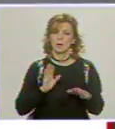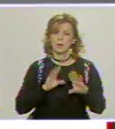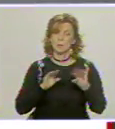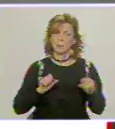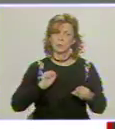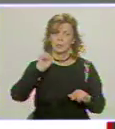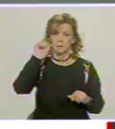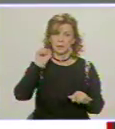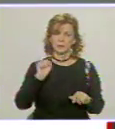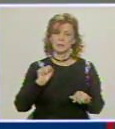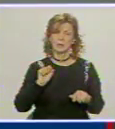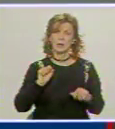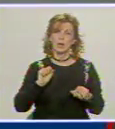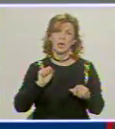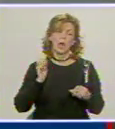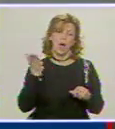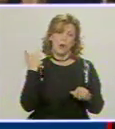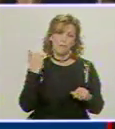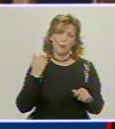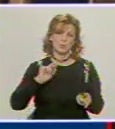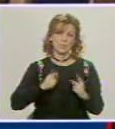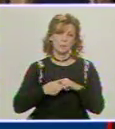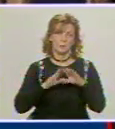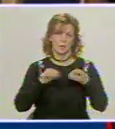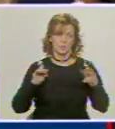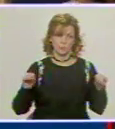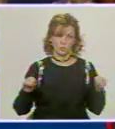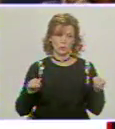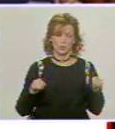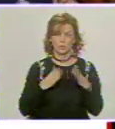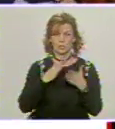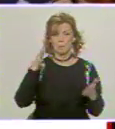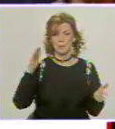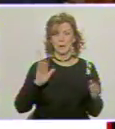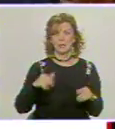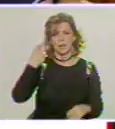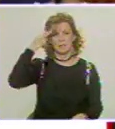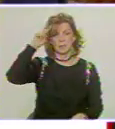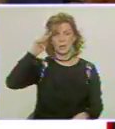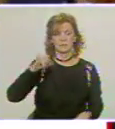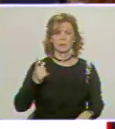ALDE din județ, au avut loc schimbări importante. Cea mai mare s-a produs la nivelul organizației municipale Slatina, dar